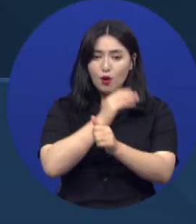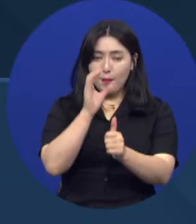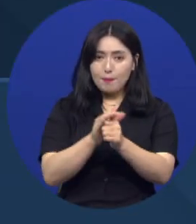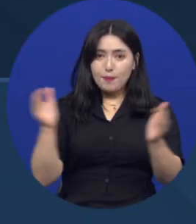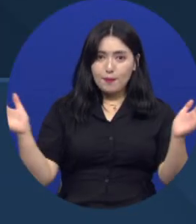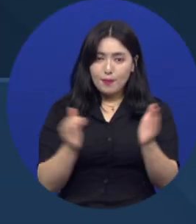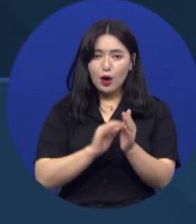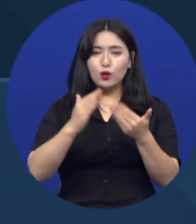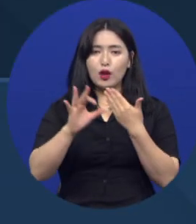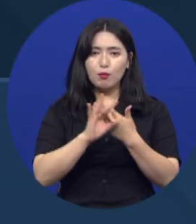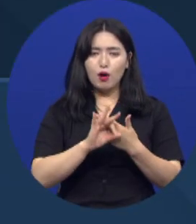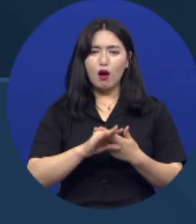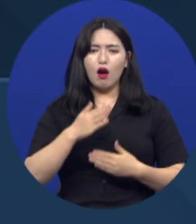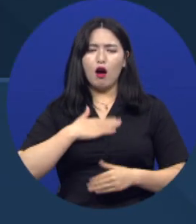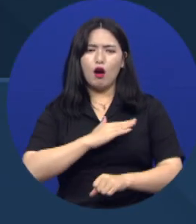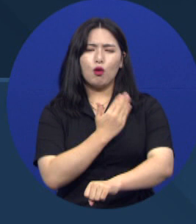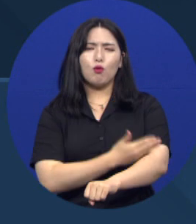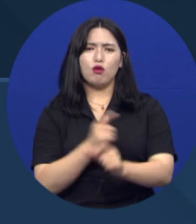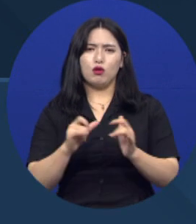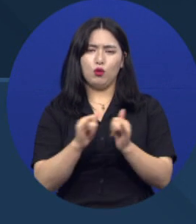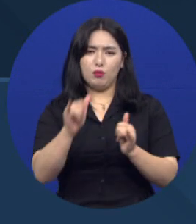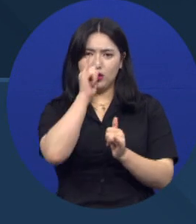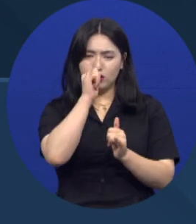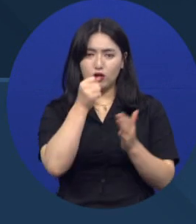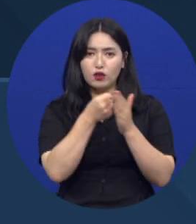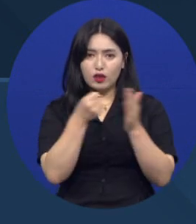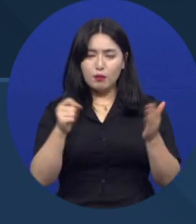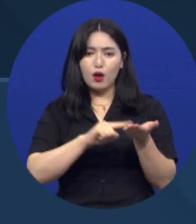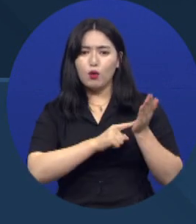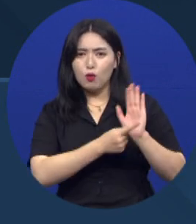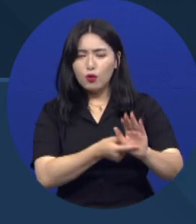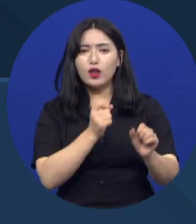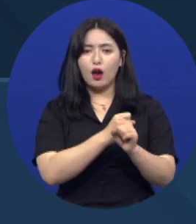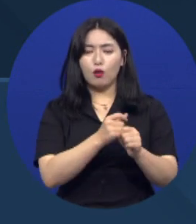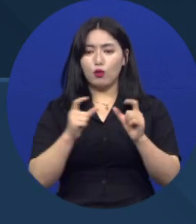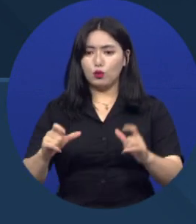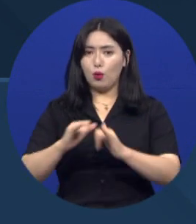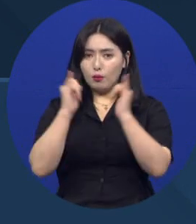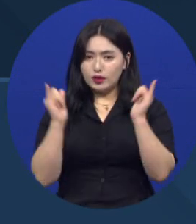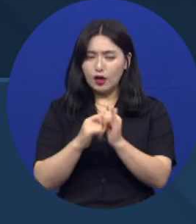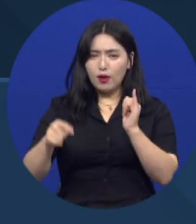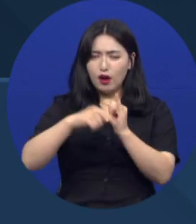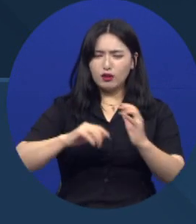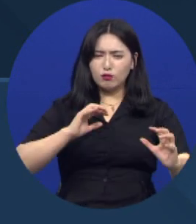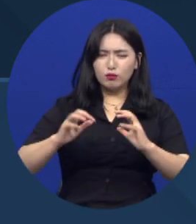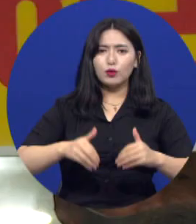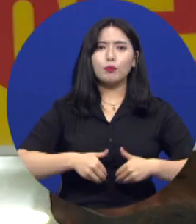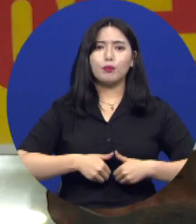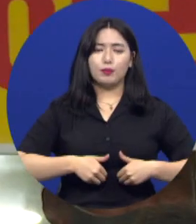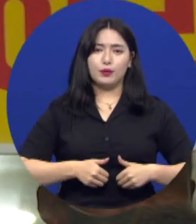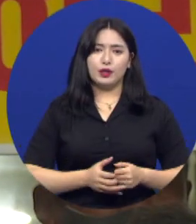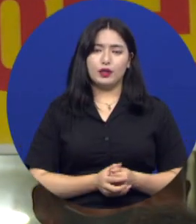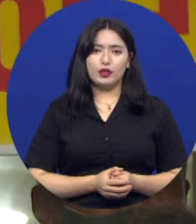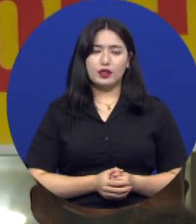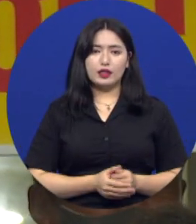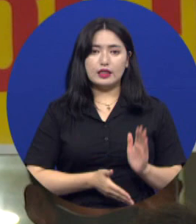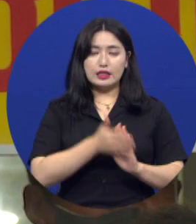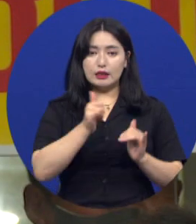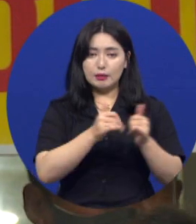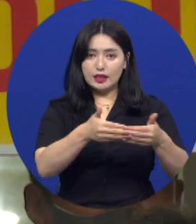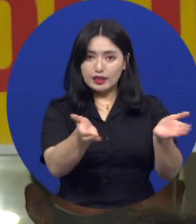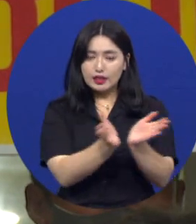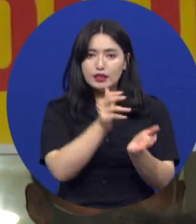도민의 알 권리 차원에서 공개되어지고 또 도민 사회 안에서 의논되어질 거라고 생각이 되어집니다.